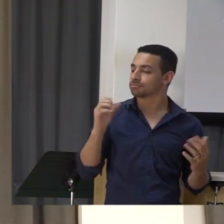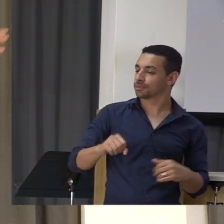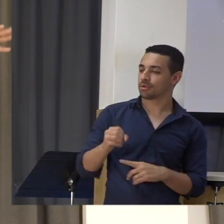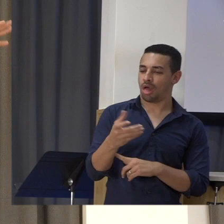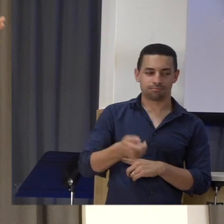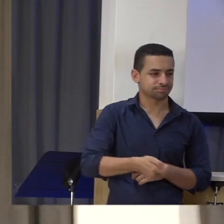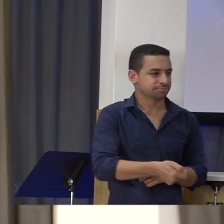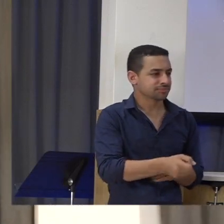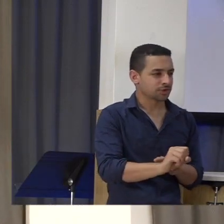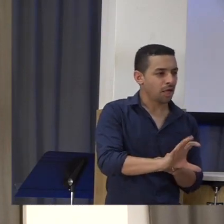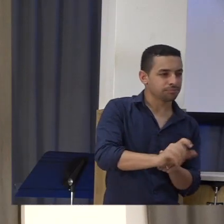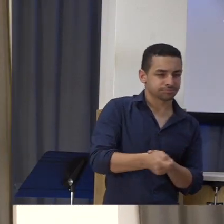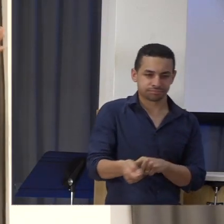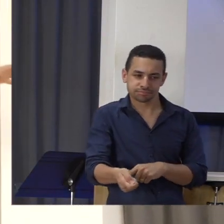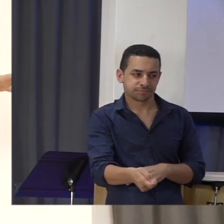au métro